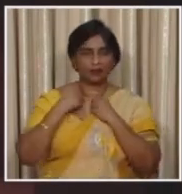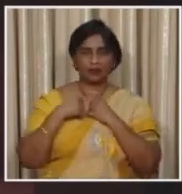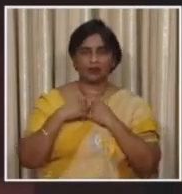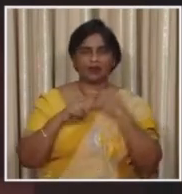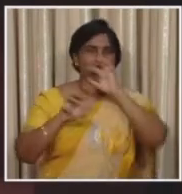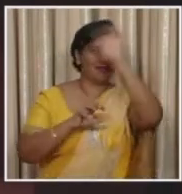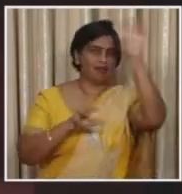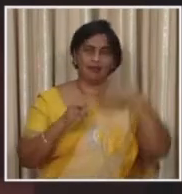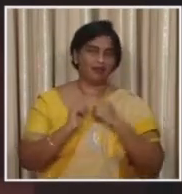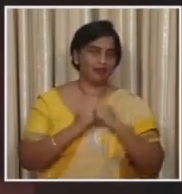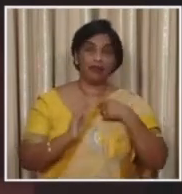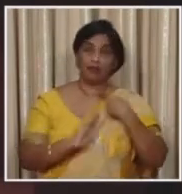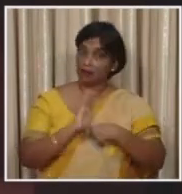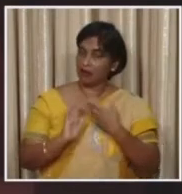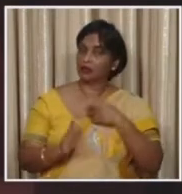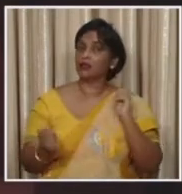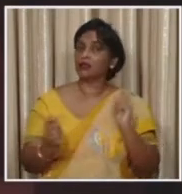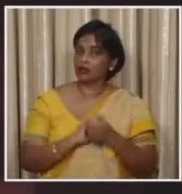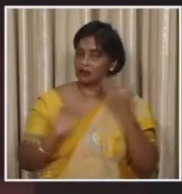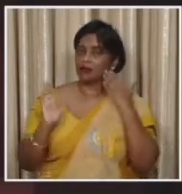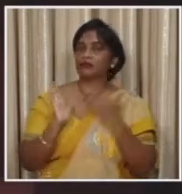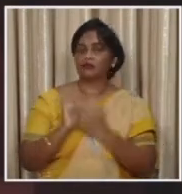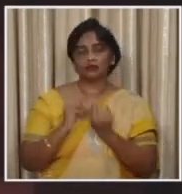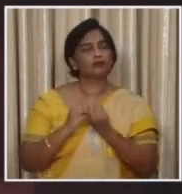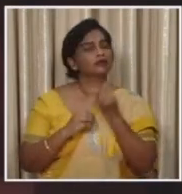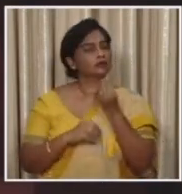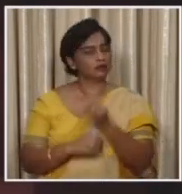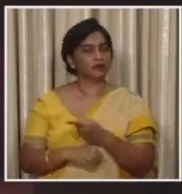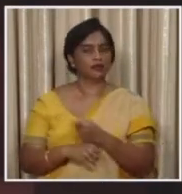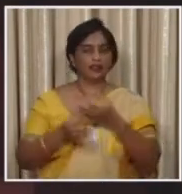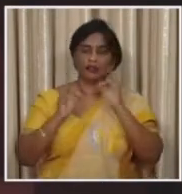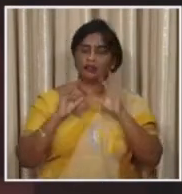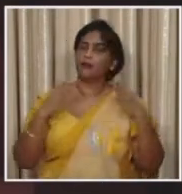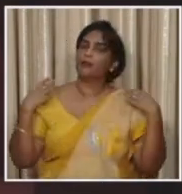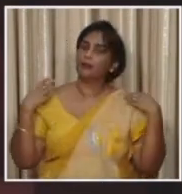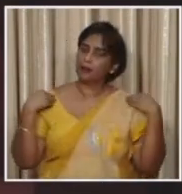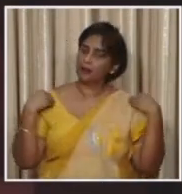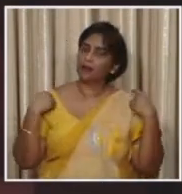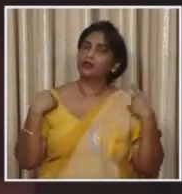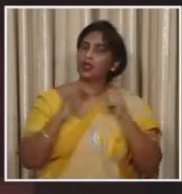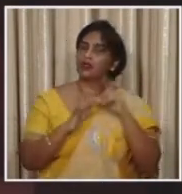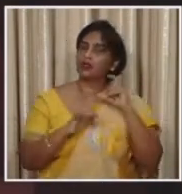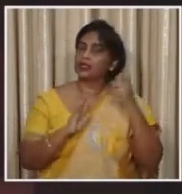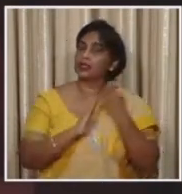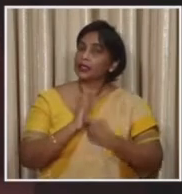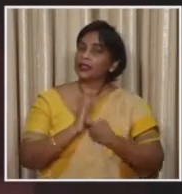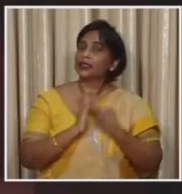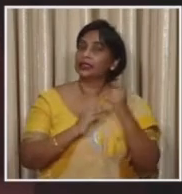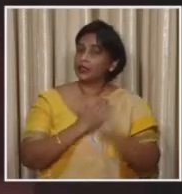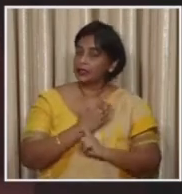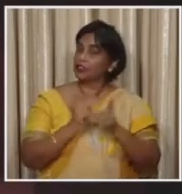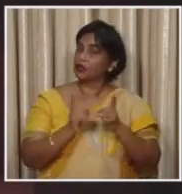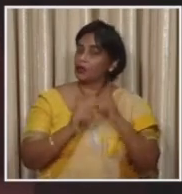ගැන. අපේ රටේ ක්‍රිකට් ටීම් එකට ලබා දිය යුතු ඒ නිසි පහසුකම් ඒ ICC නීති රෙගුලාසි